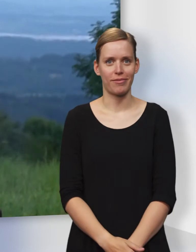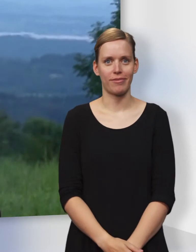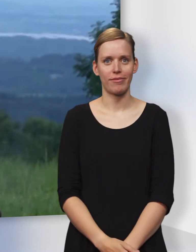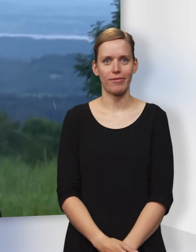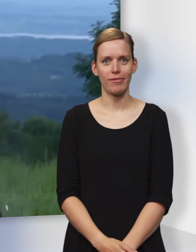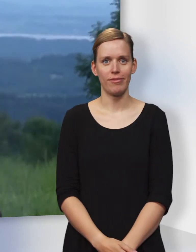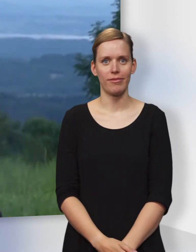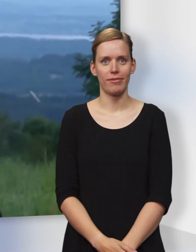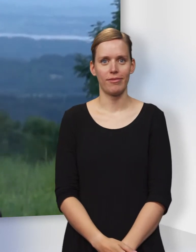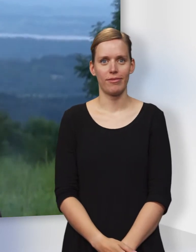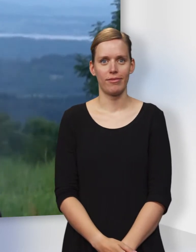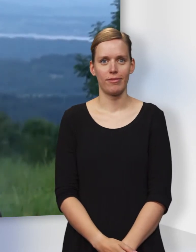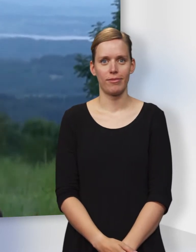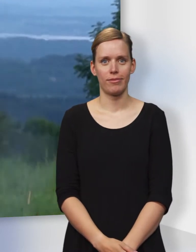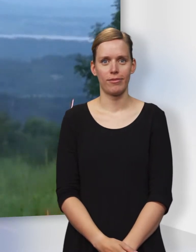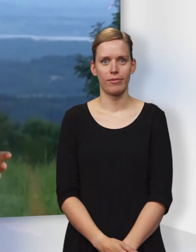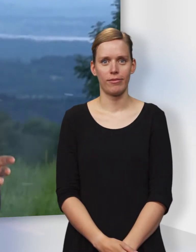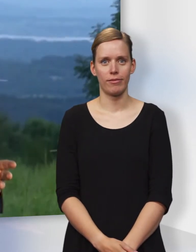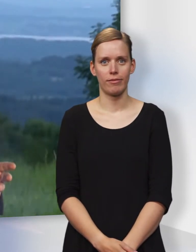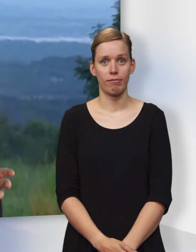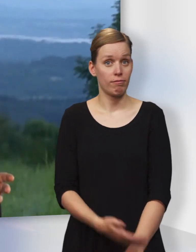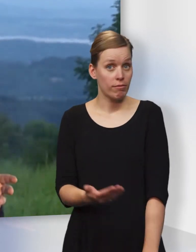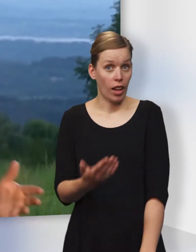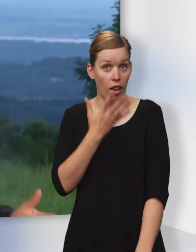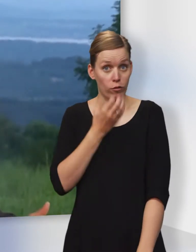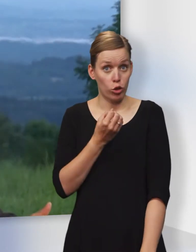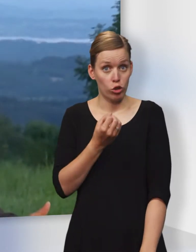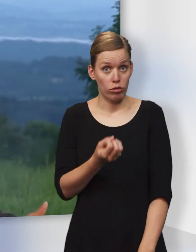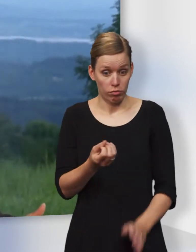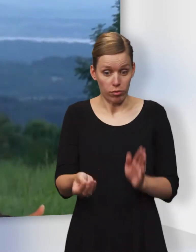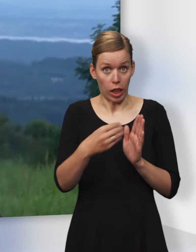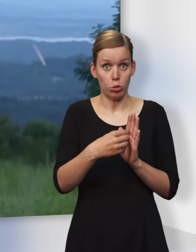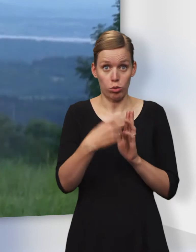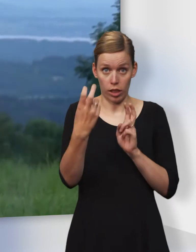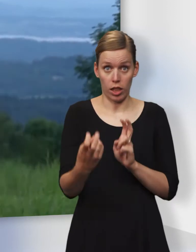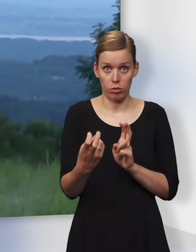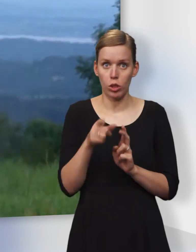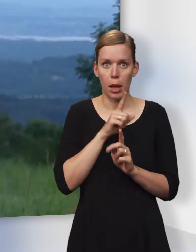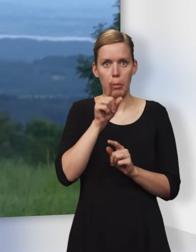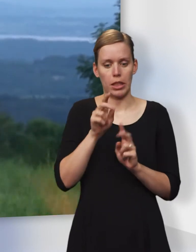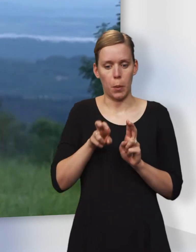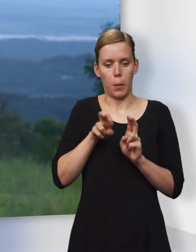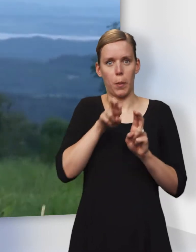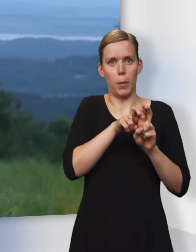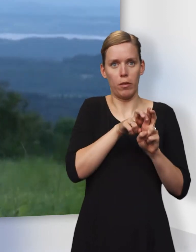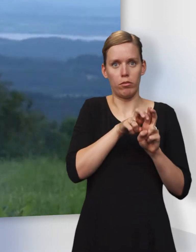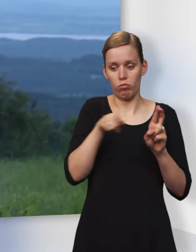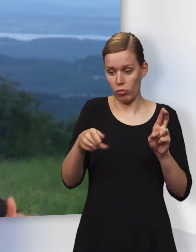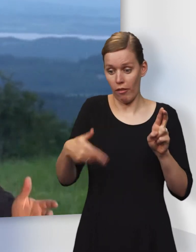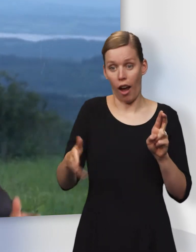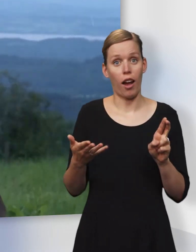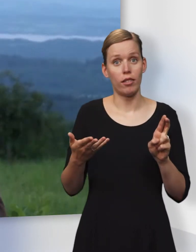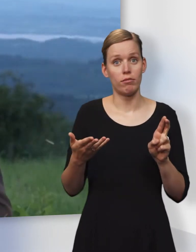am Lagerfeuer. Sagen Sie, wollen Sie sich nicht zu uns setzen? Ich rutsche ein wenig. Es